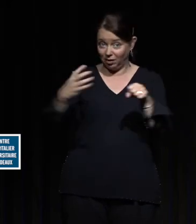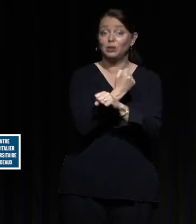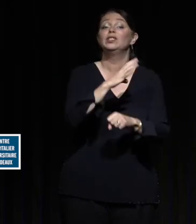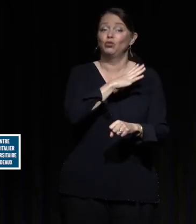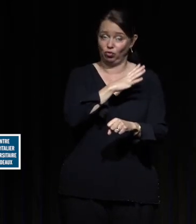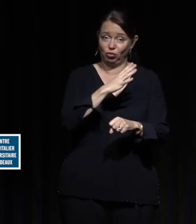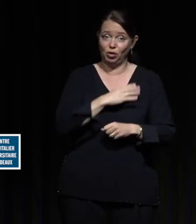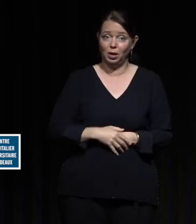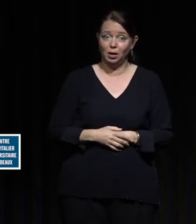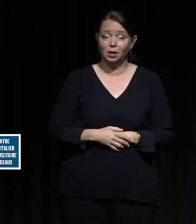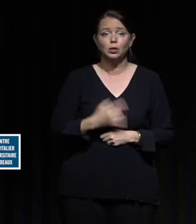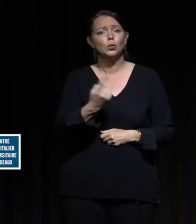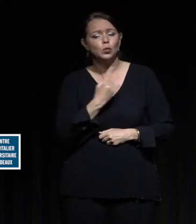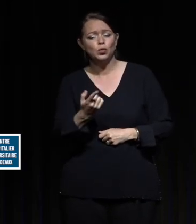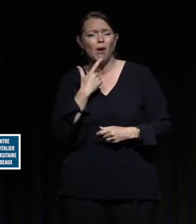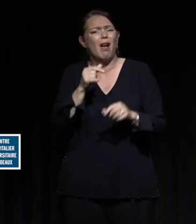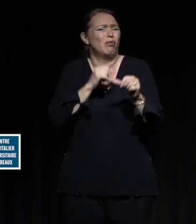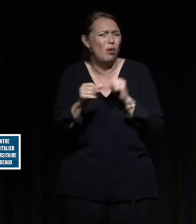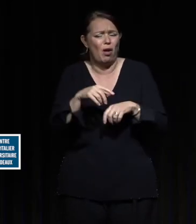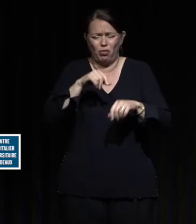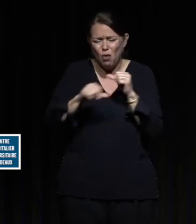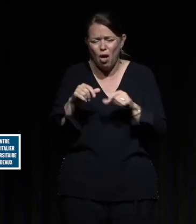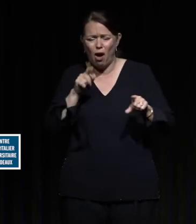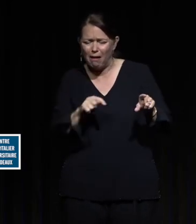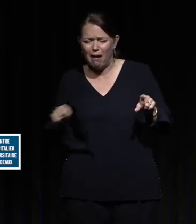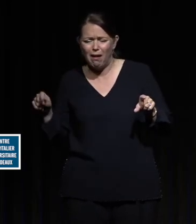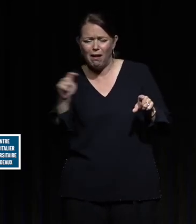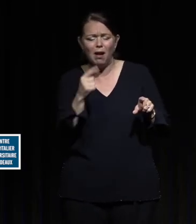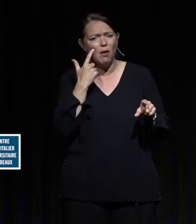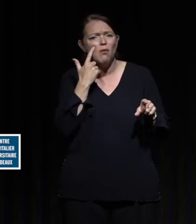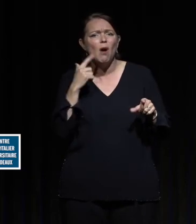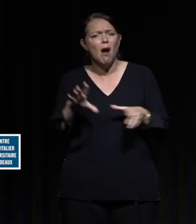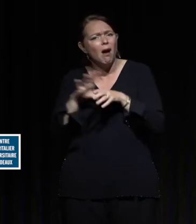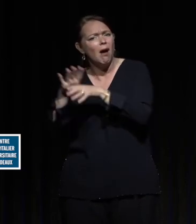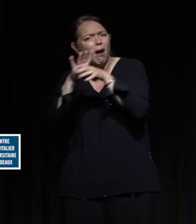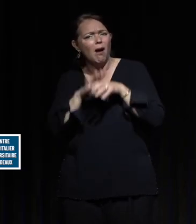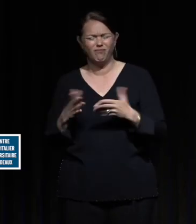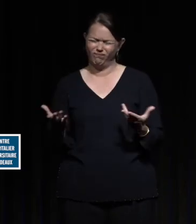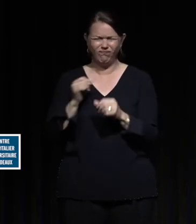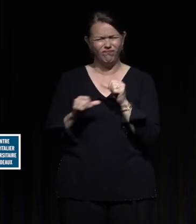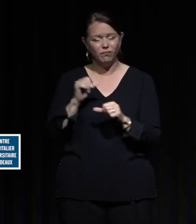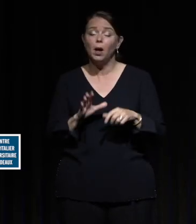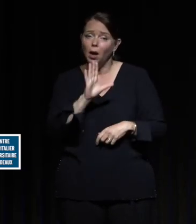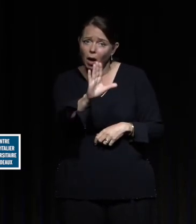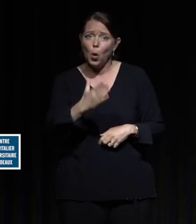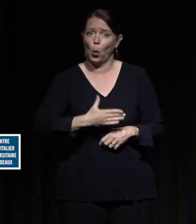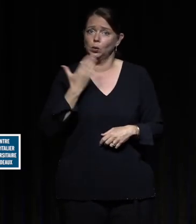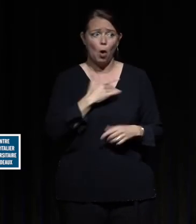promotionner, tout le temps, là, vous voyez, des douleurs, des douleurs, des douleurs. Bon, le message est que tout le monde n'a pas des douleurs et encore